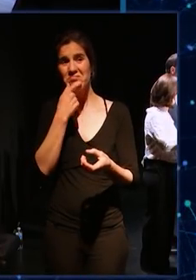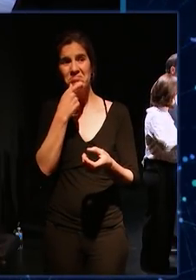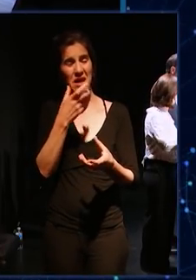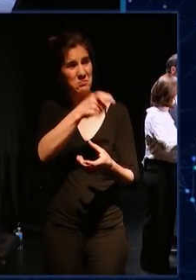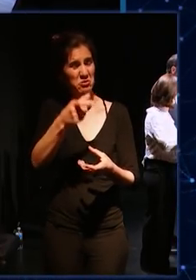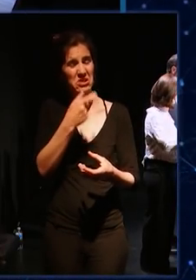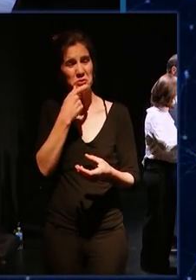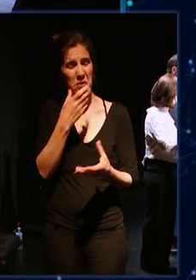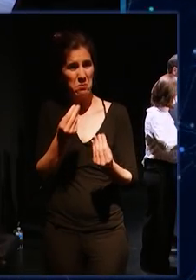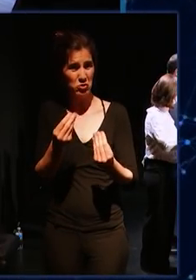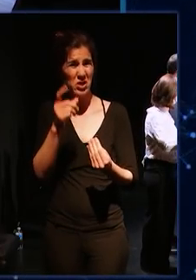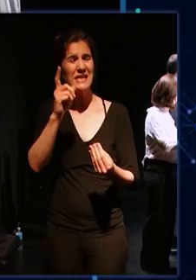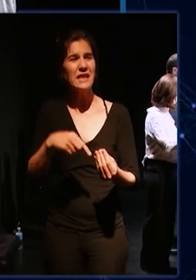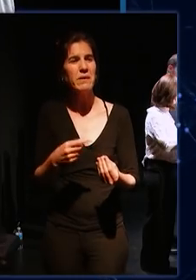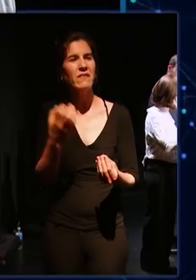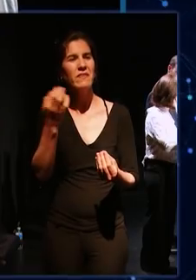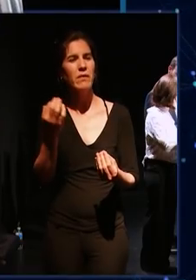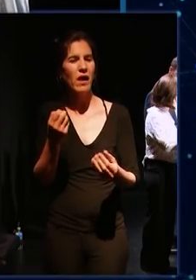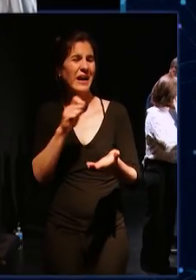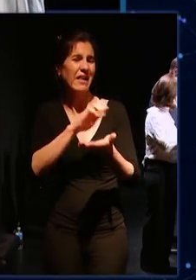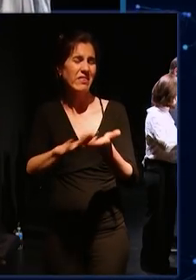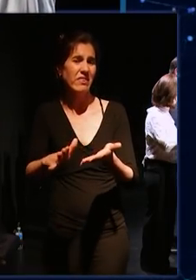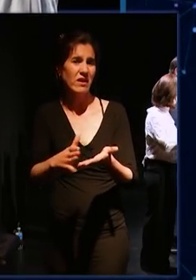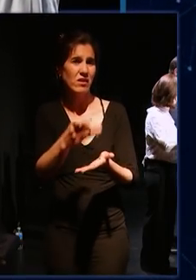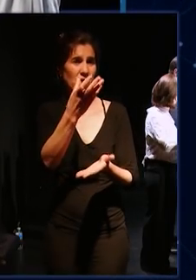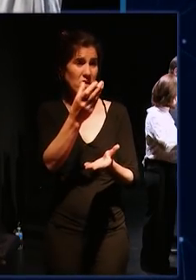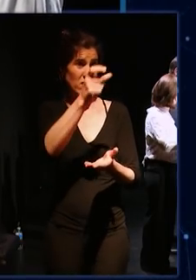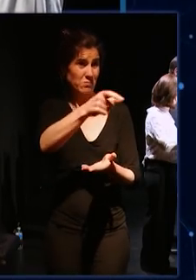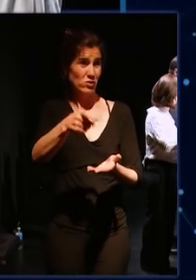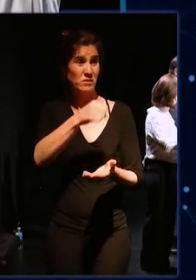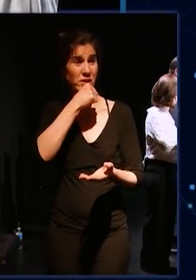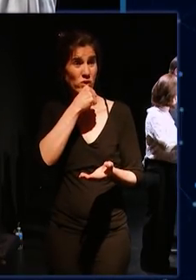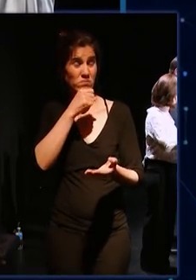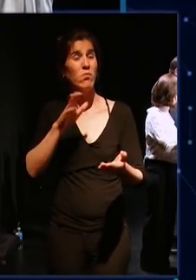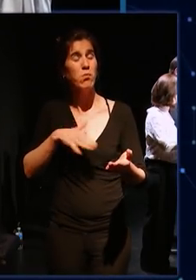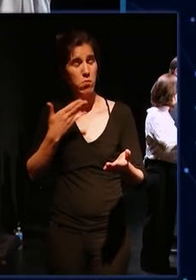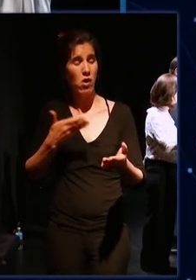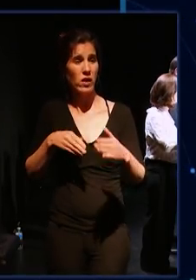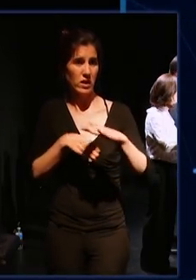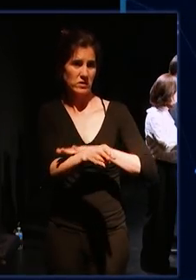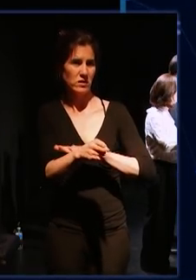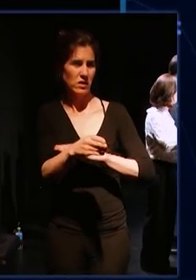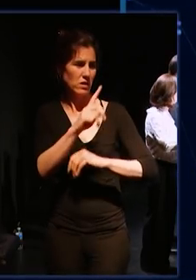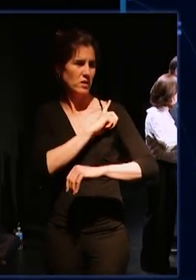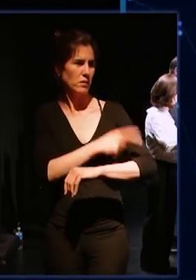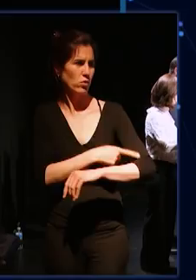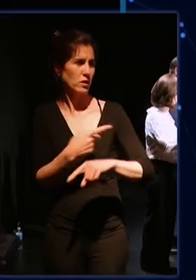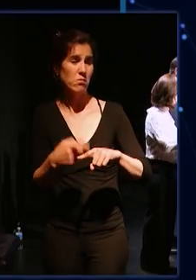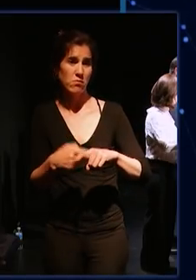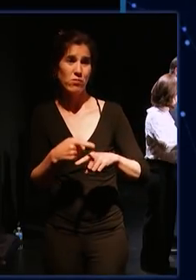que garantizar que la gente mayor tenga acceso a deporte, porque es bien para su